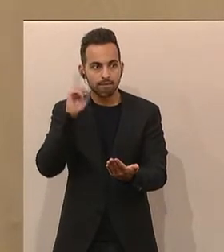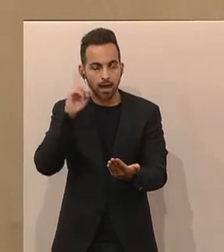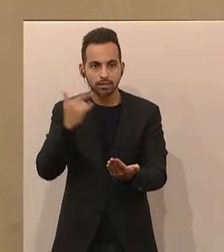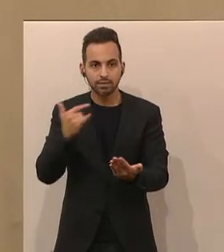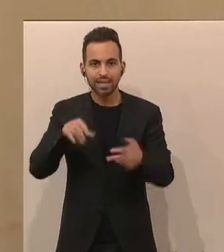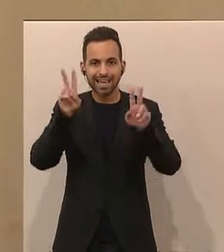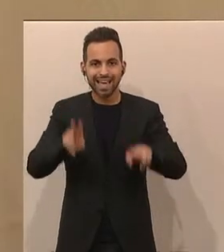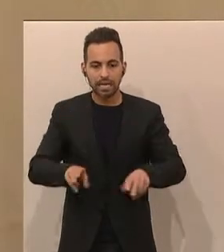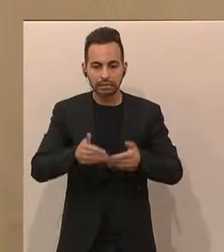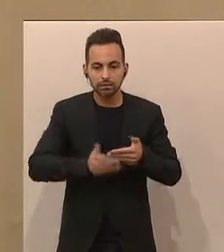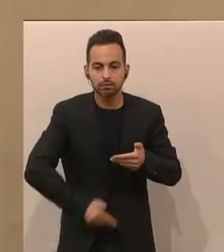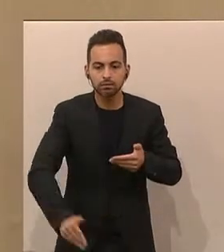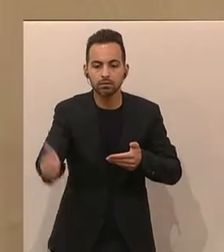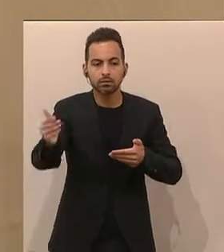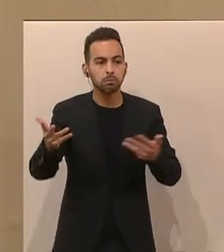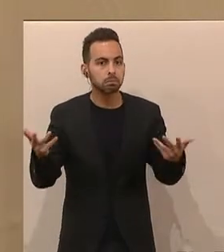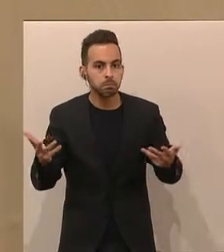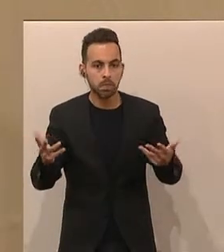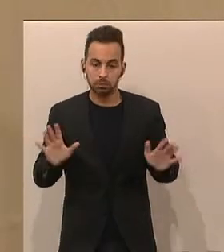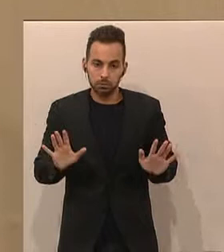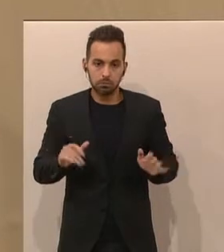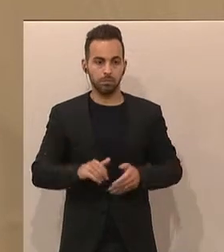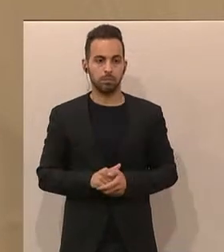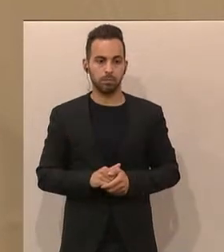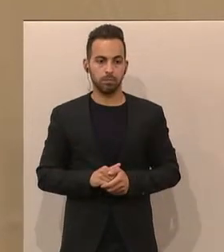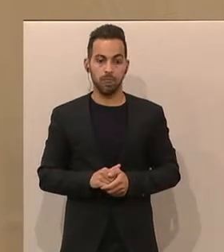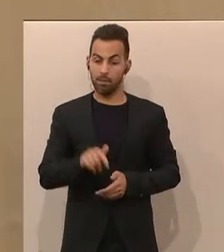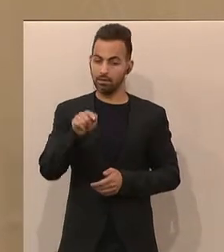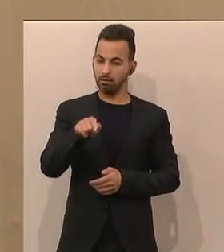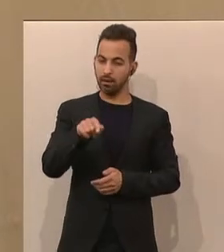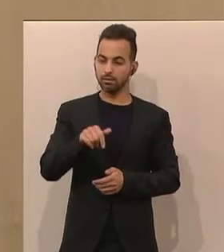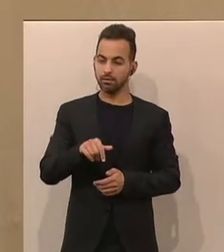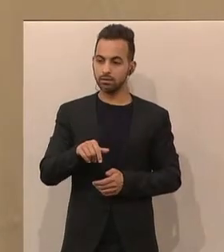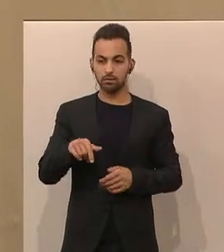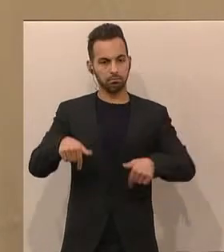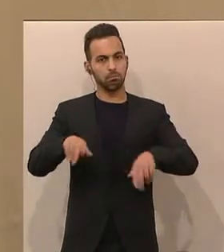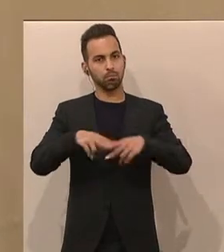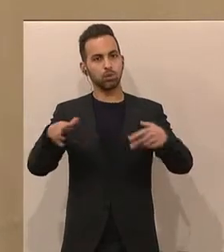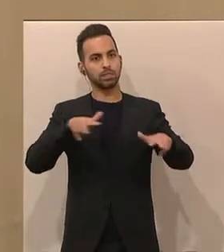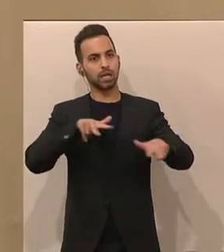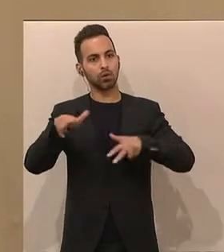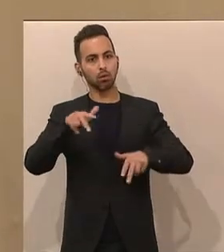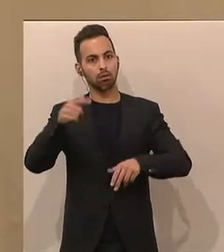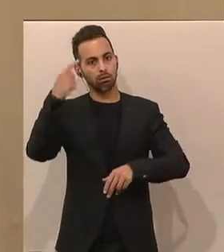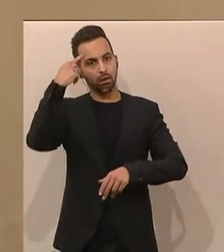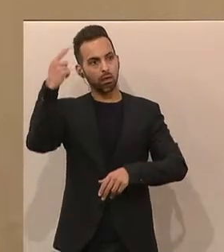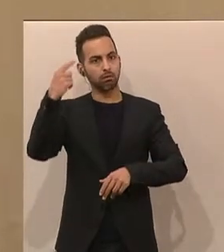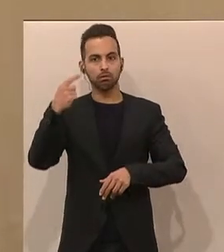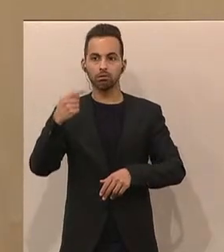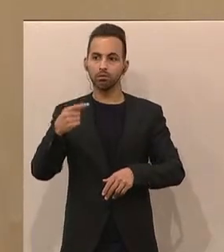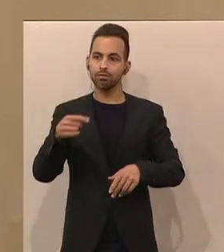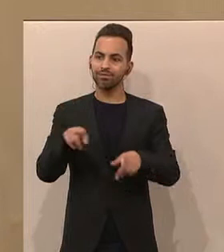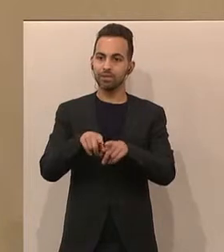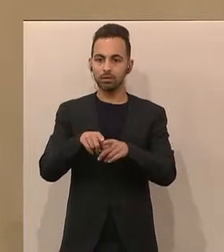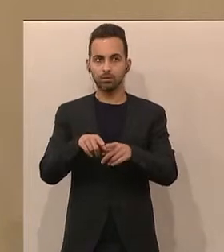aber, und da kommen wir zum Punkt, nicht der Ansatz dieser Bundesregierung, hier